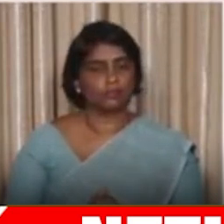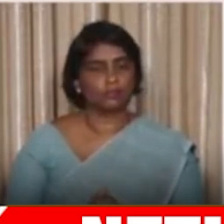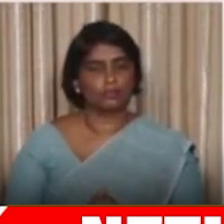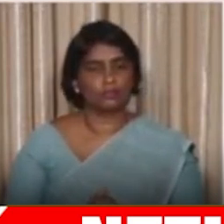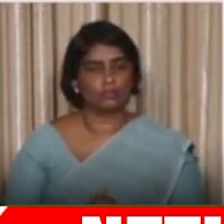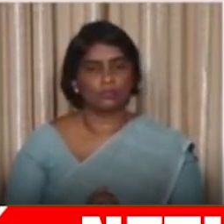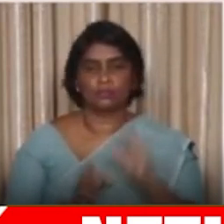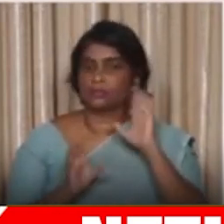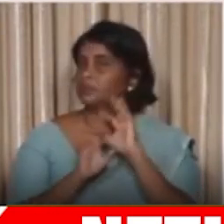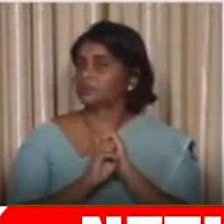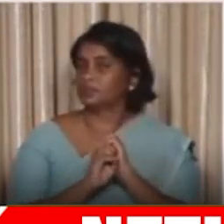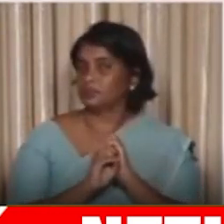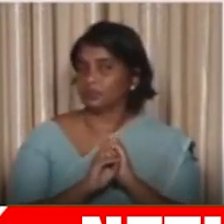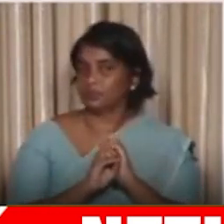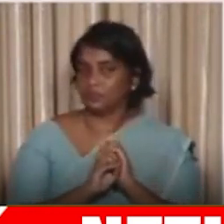නිවේදන